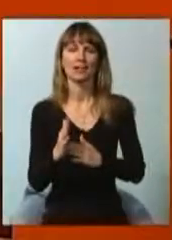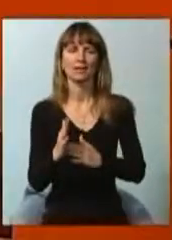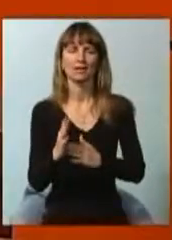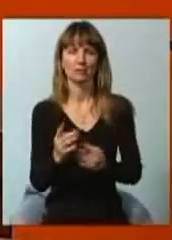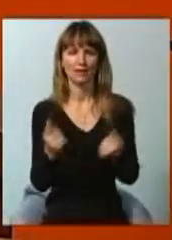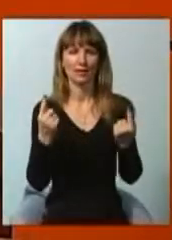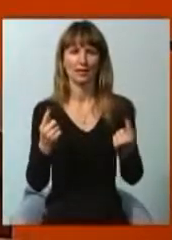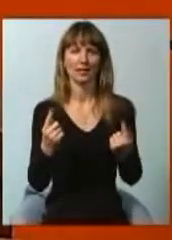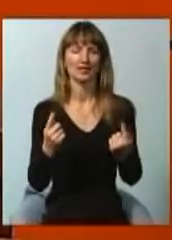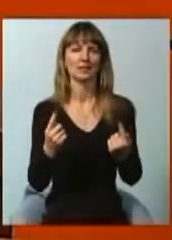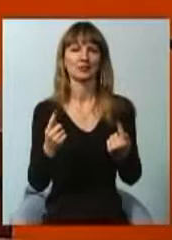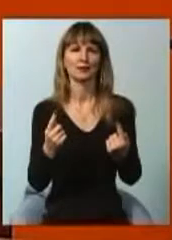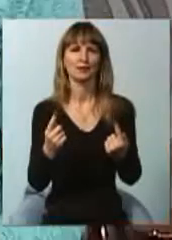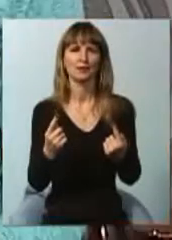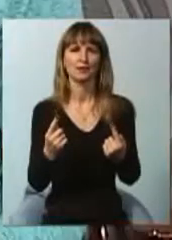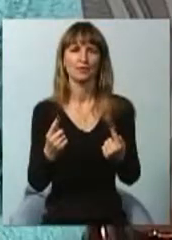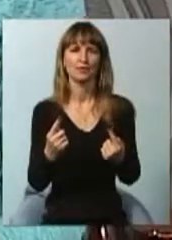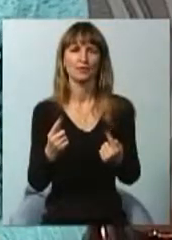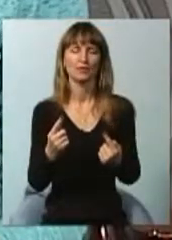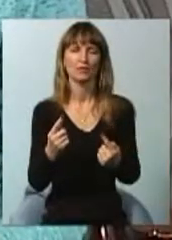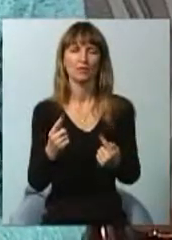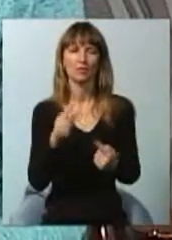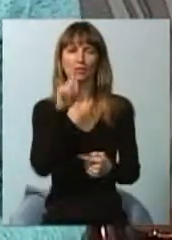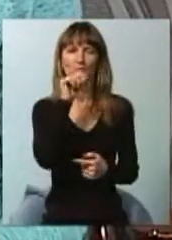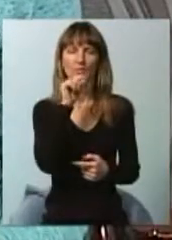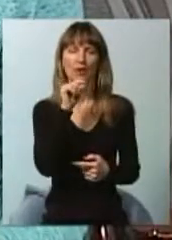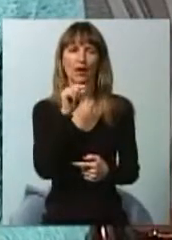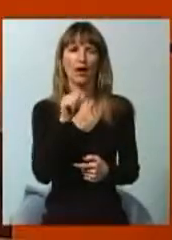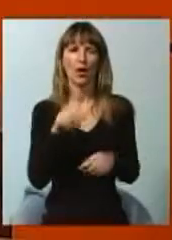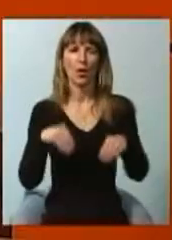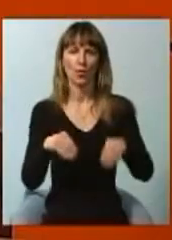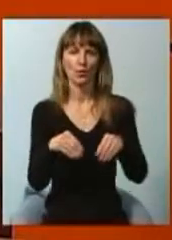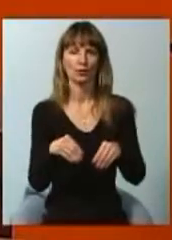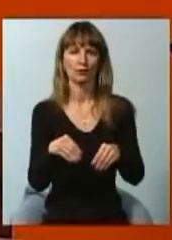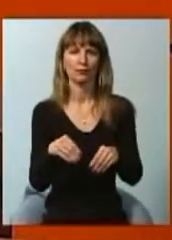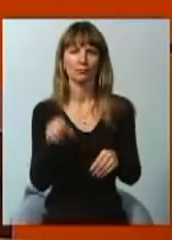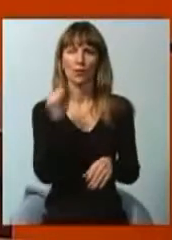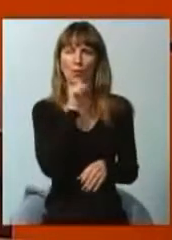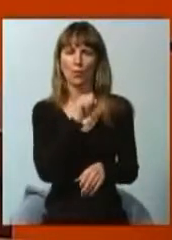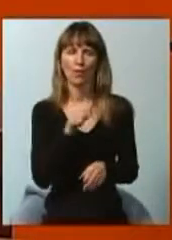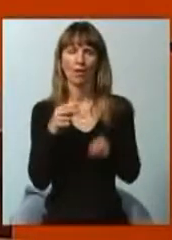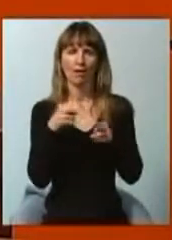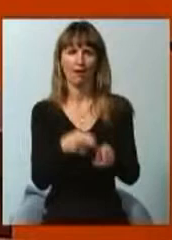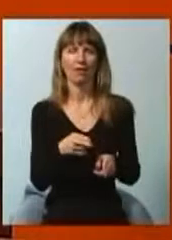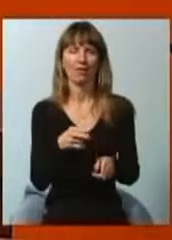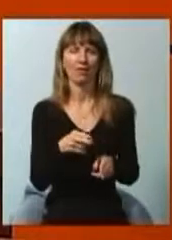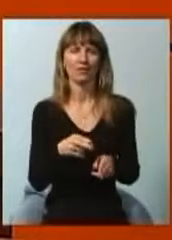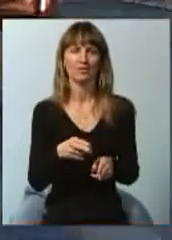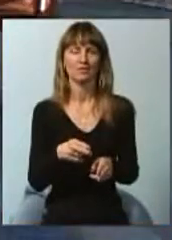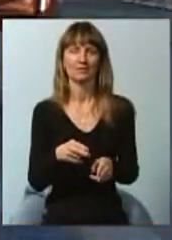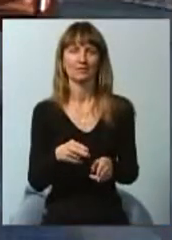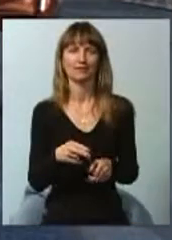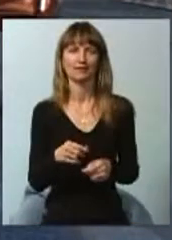небувалий. Виріс небувалий. Горобці город пограбували. Горобці город